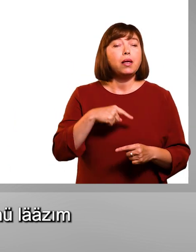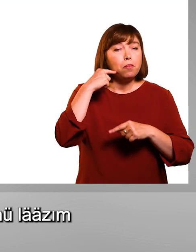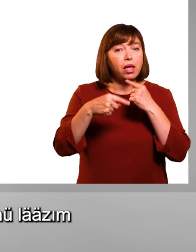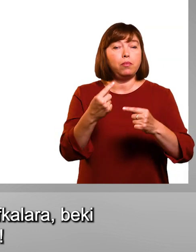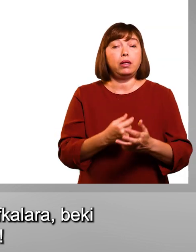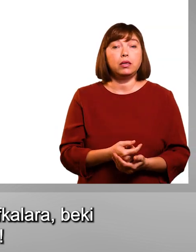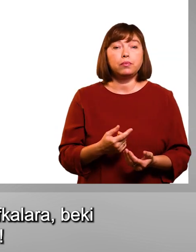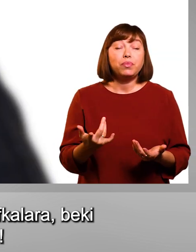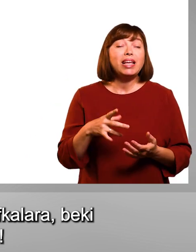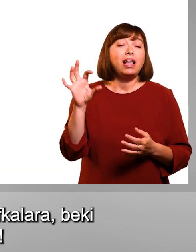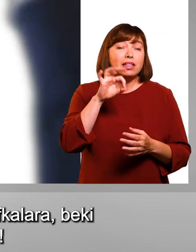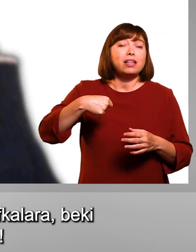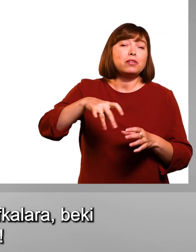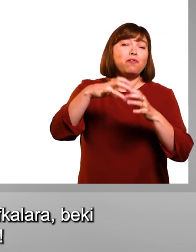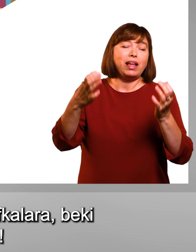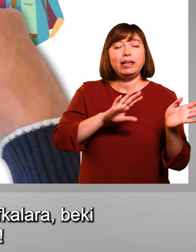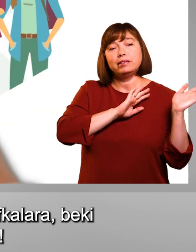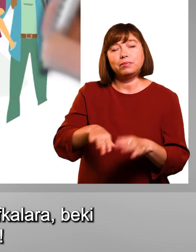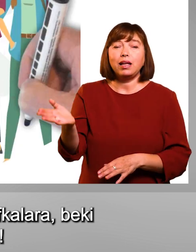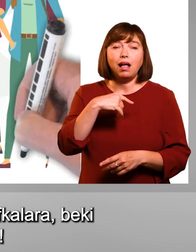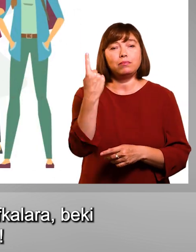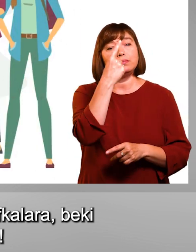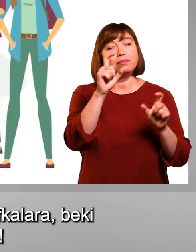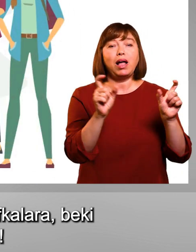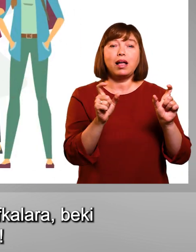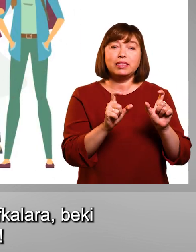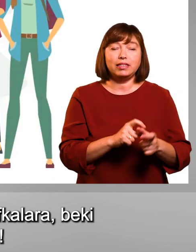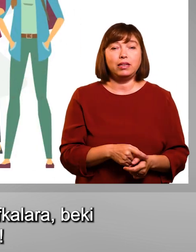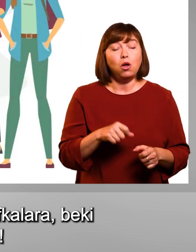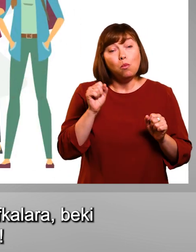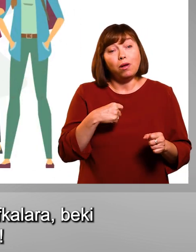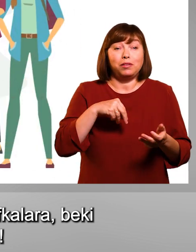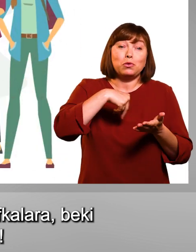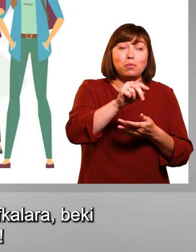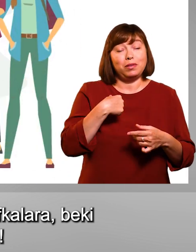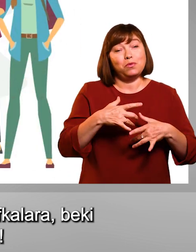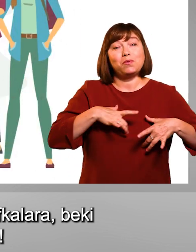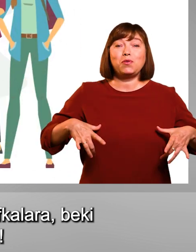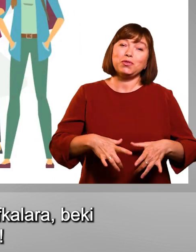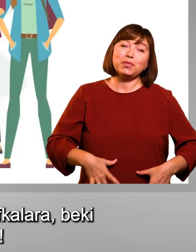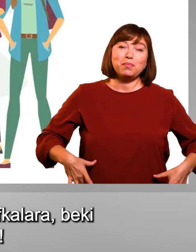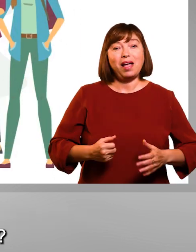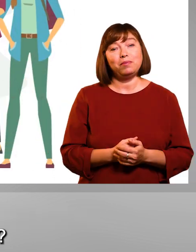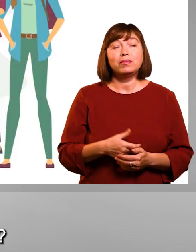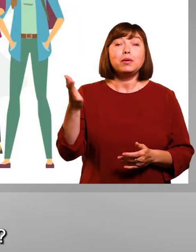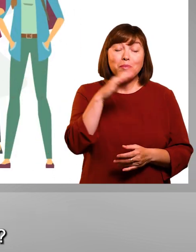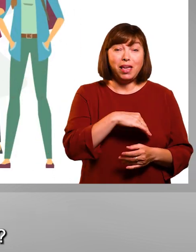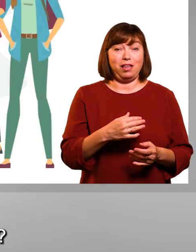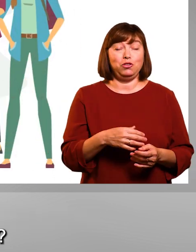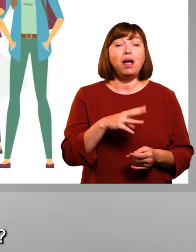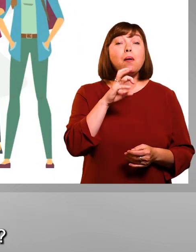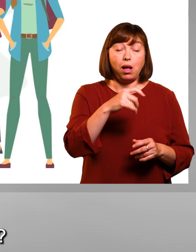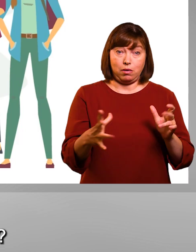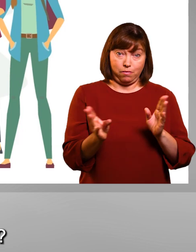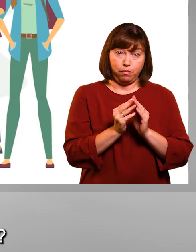Permanent. Cât despre valize, hai să mergem la o plimbare prin magazine. Poate îmi găsesc și eu un costum de baie pe plac. Mergem. Marc,